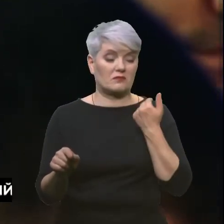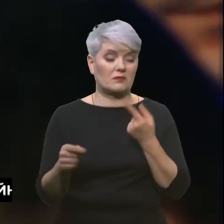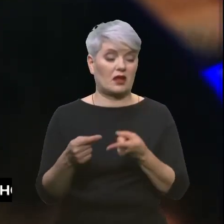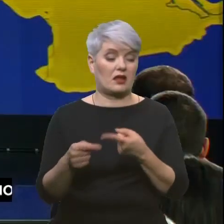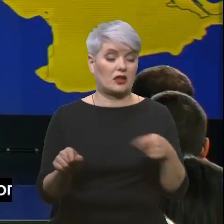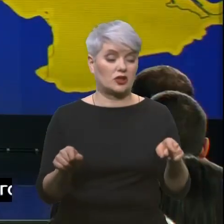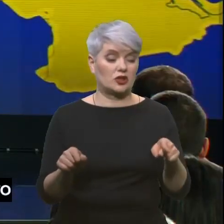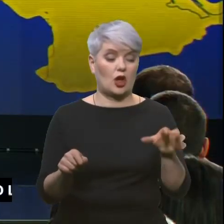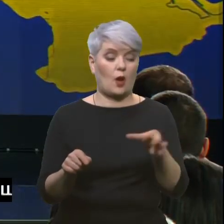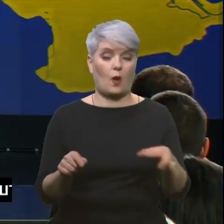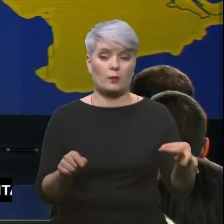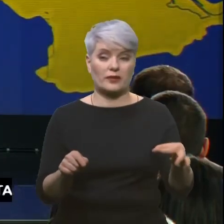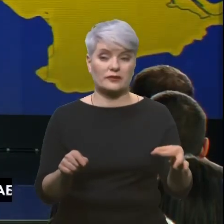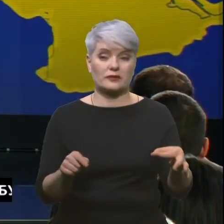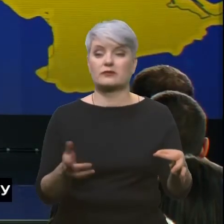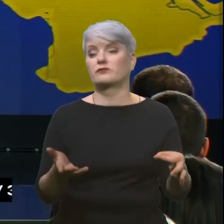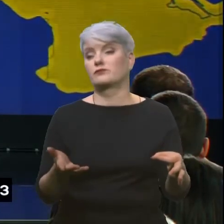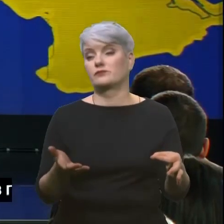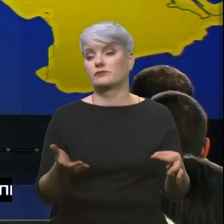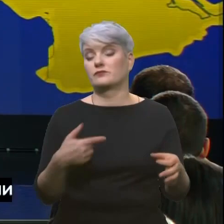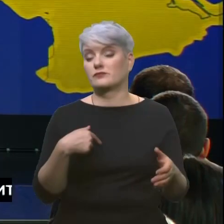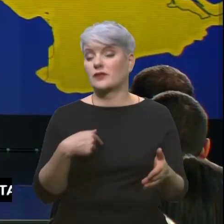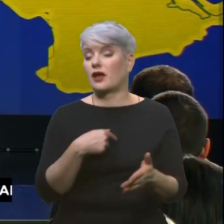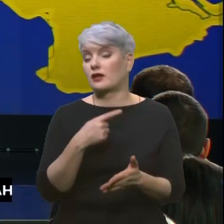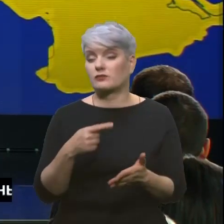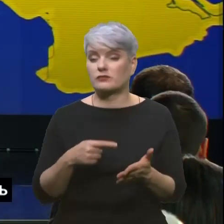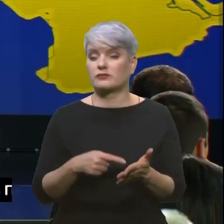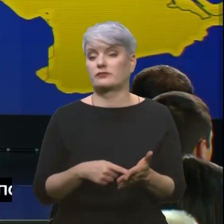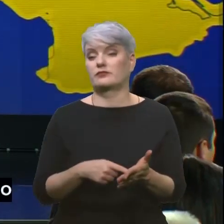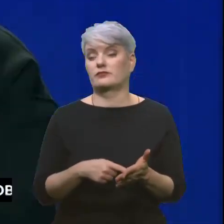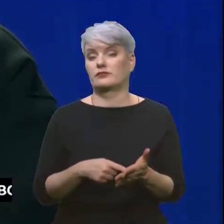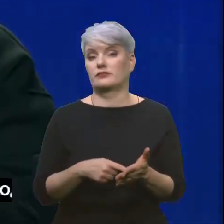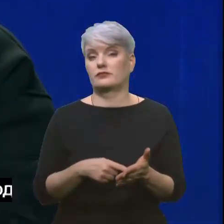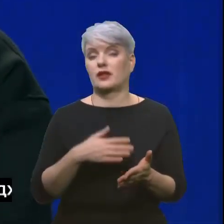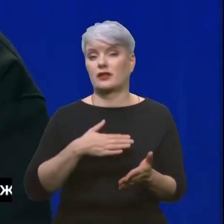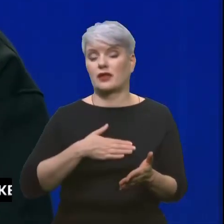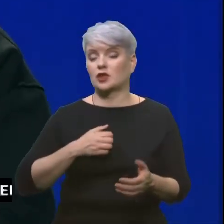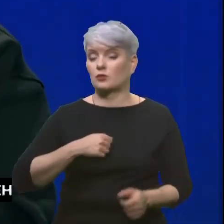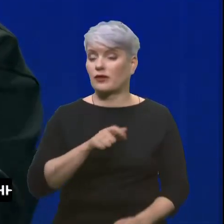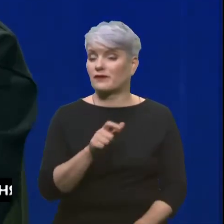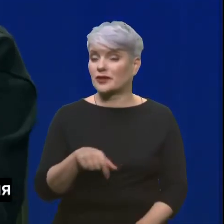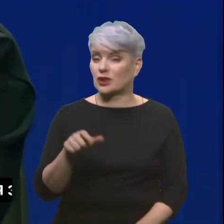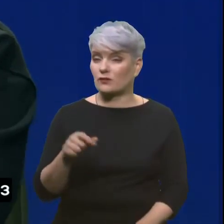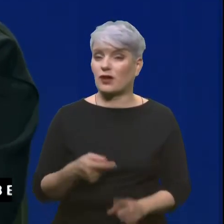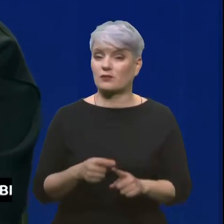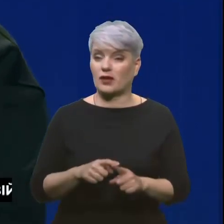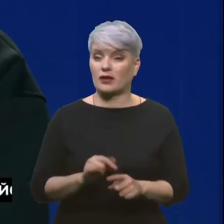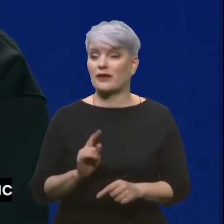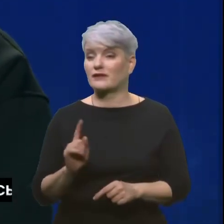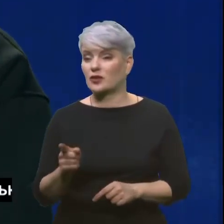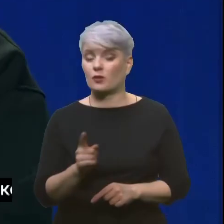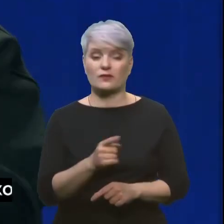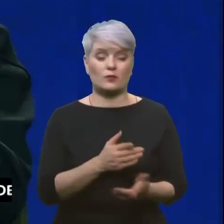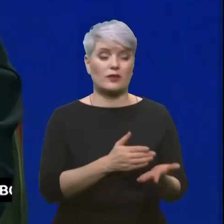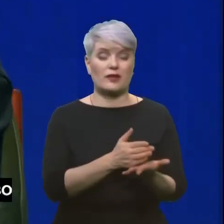області, і ставлю конкретне питання нашим військовикам, які в тому чи іншому